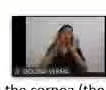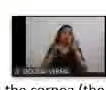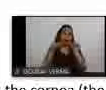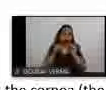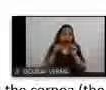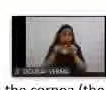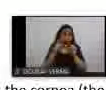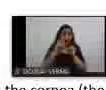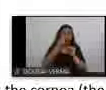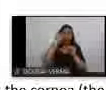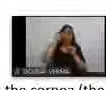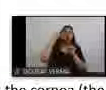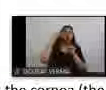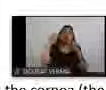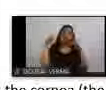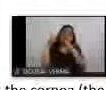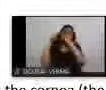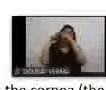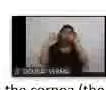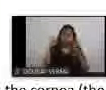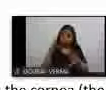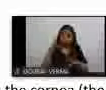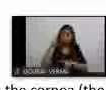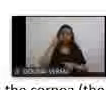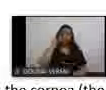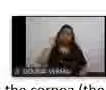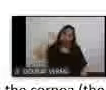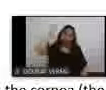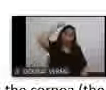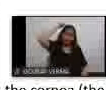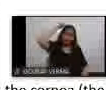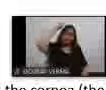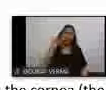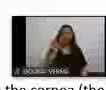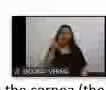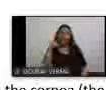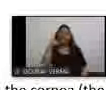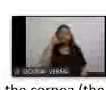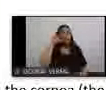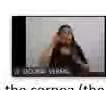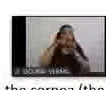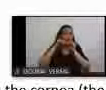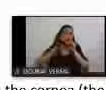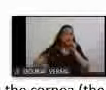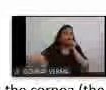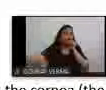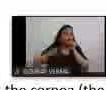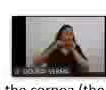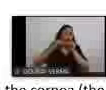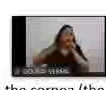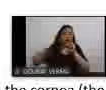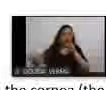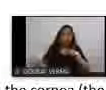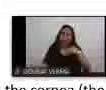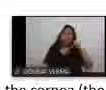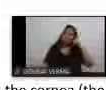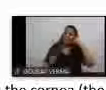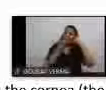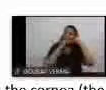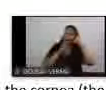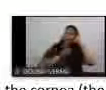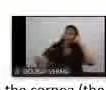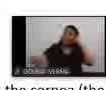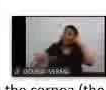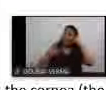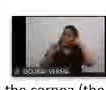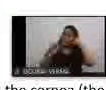थ्रू द ऑप्टिक नर्व. ऑप्टिक नर्व हमारा केबल जैसा होता है, जैसे टेलीफोन का घंटी बजता है ना, वैसे वो टेलीफोन केबल होता है, वैसे